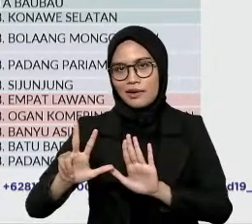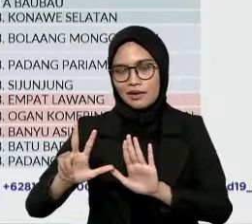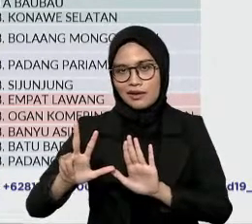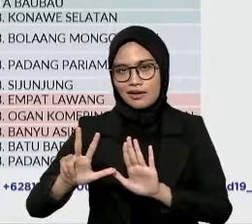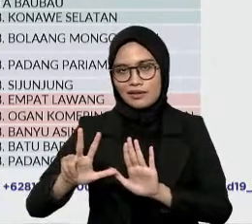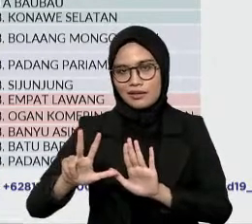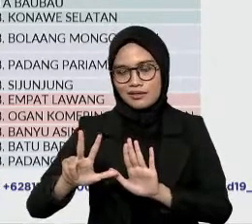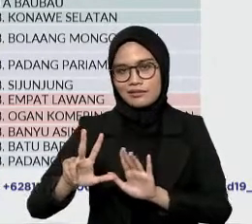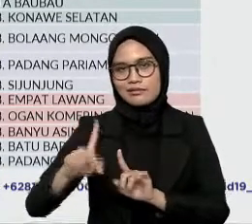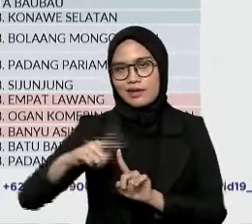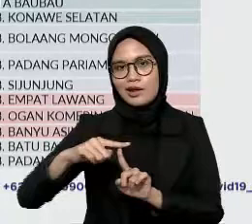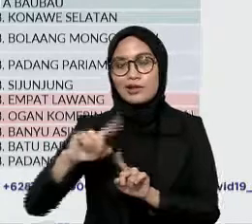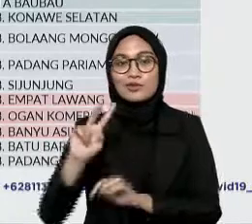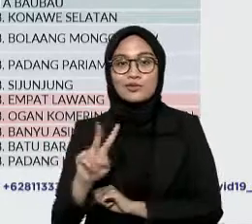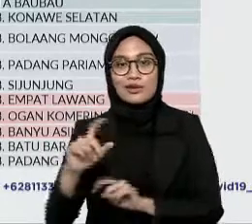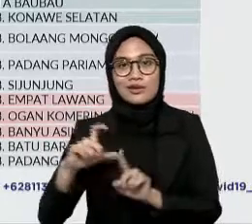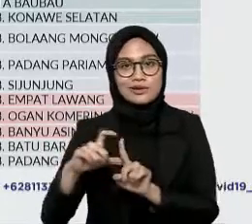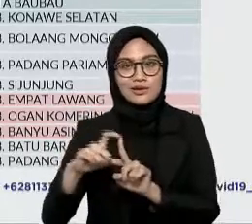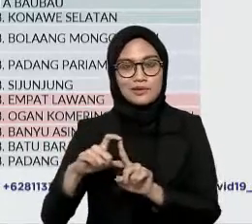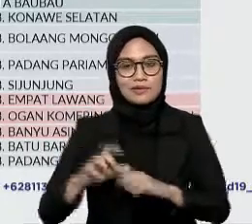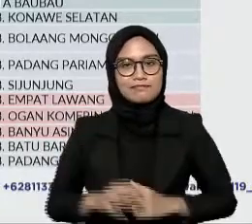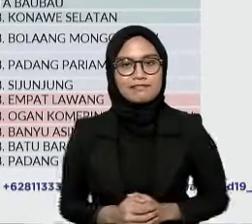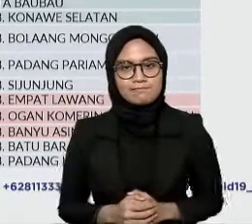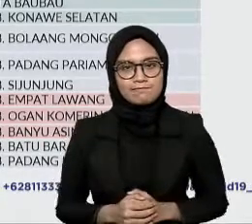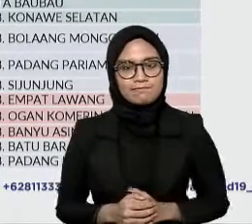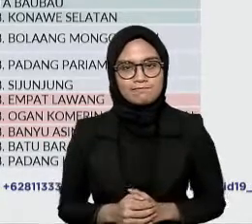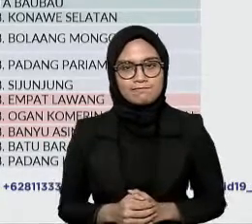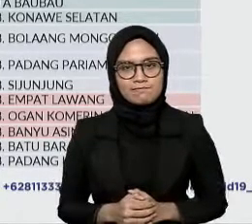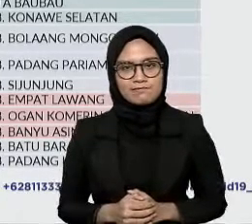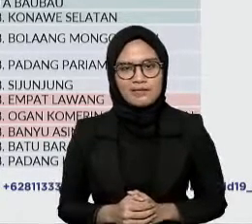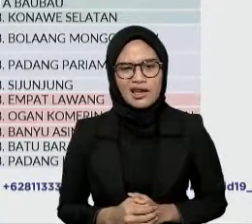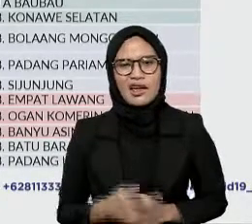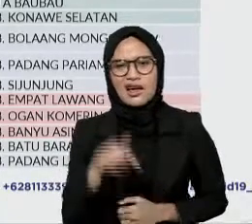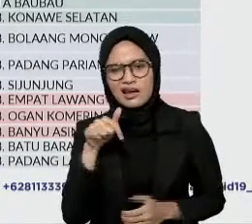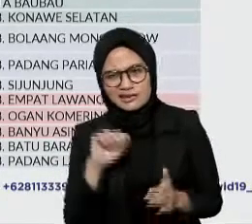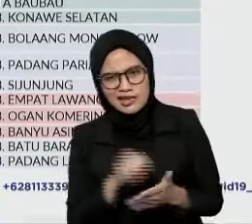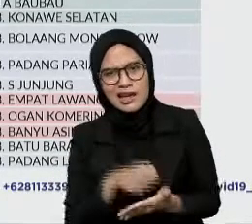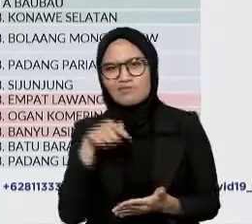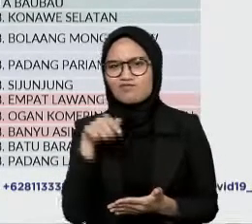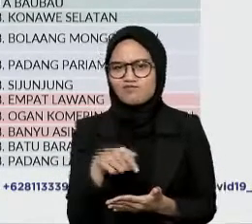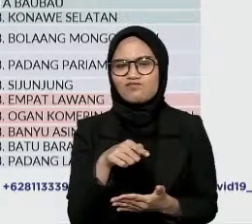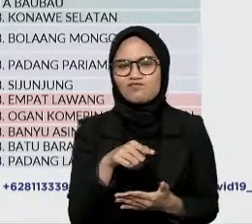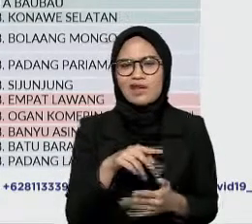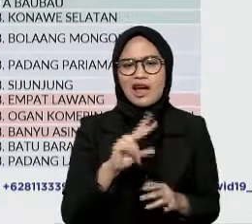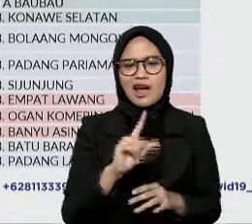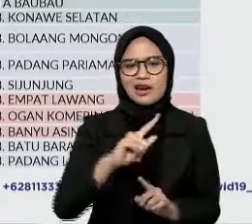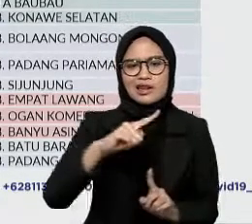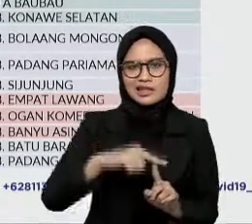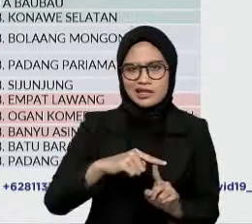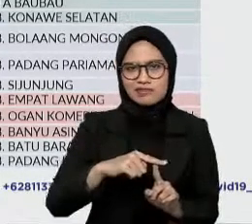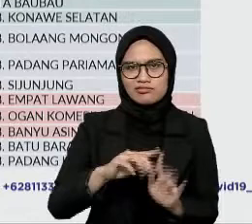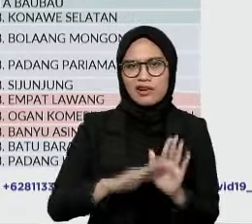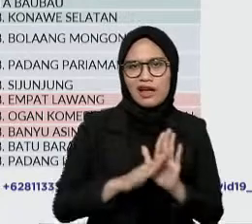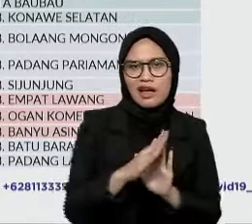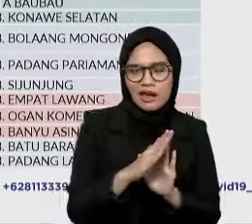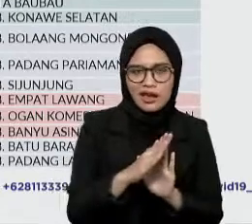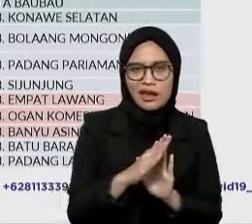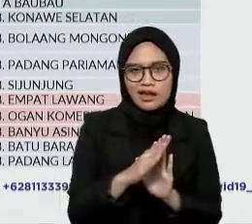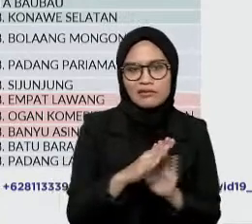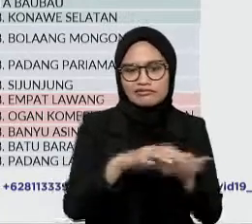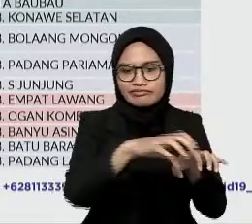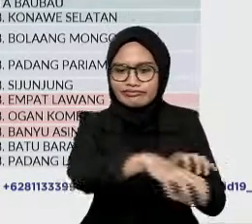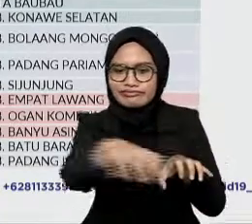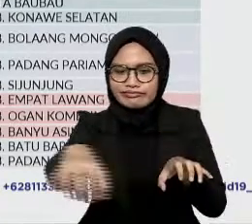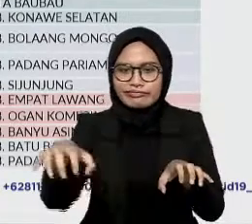Desember 2021. Sayangnya, naiknya angka RT pada beberapa wilayah tidak dibarengi